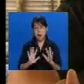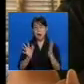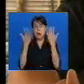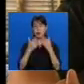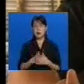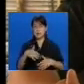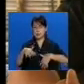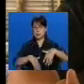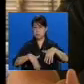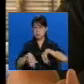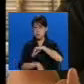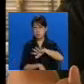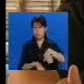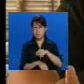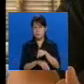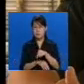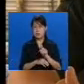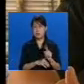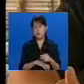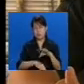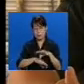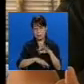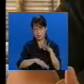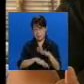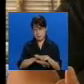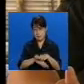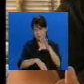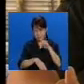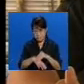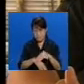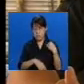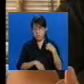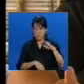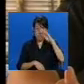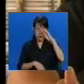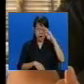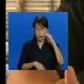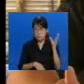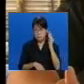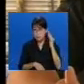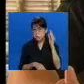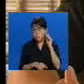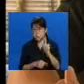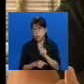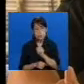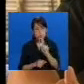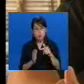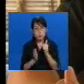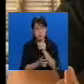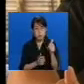ขาที่เขาเจ็บไข้ได้ป่วยเขาก็ได้ยินได้ฟังมา